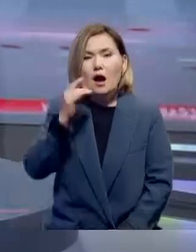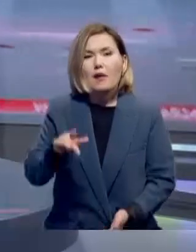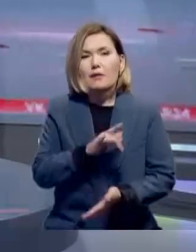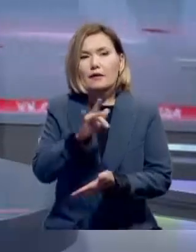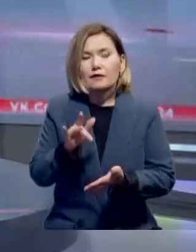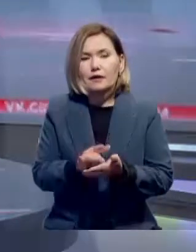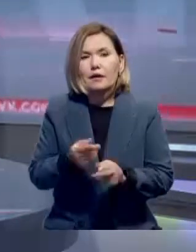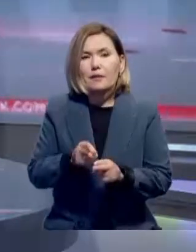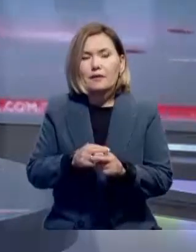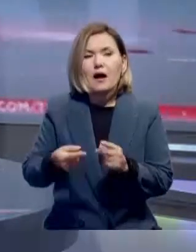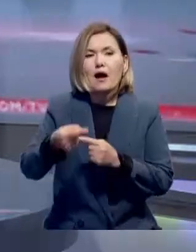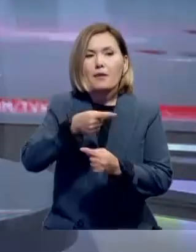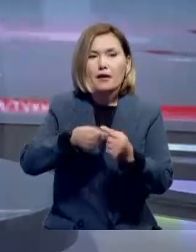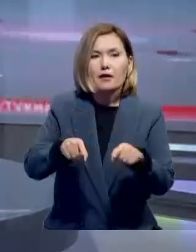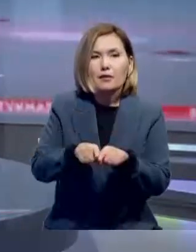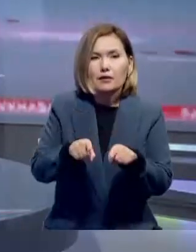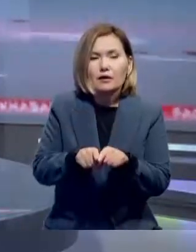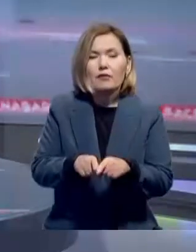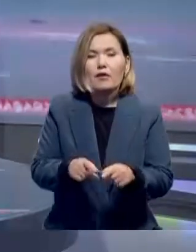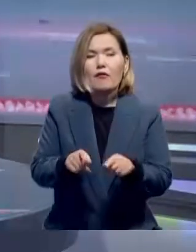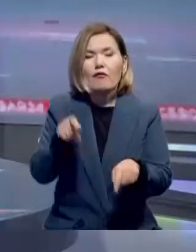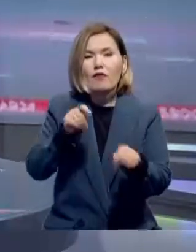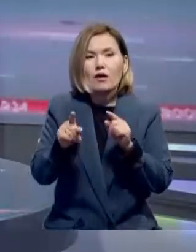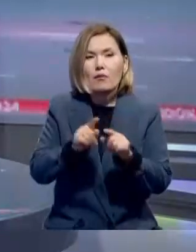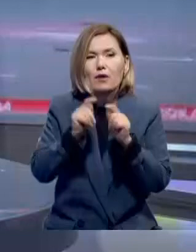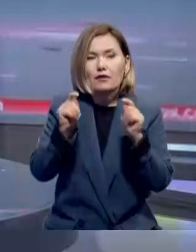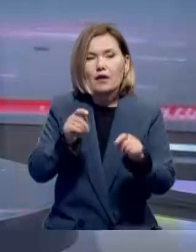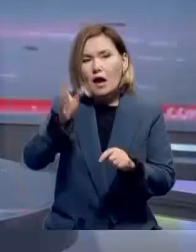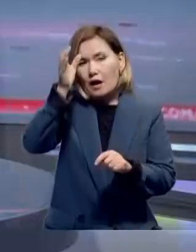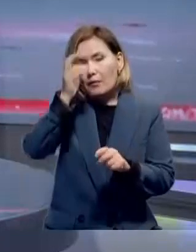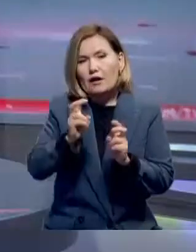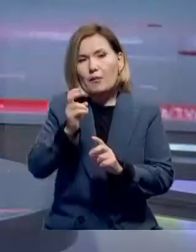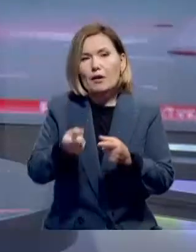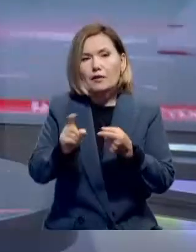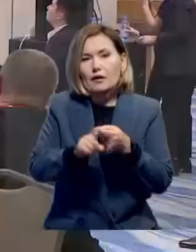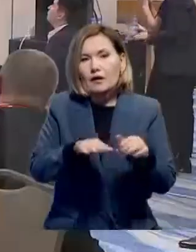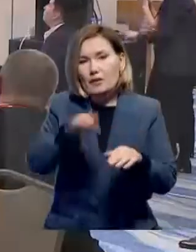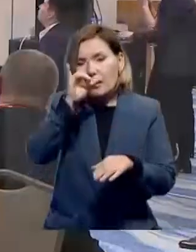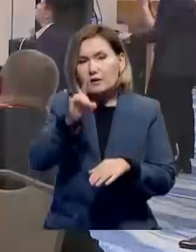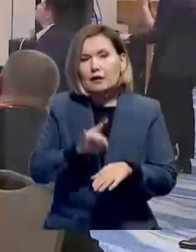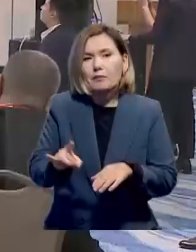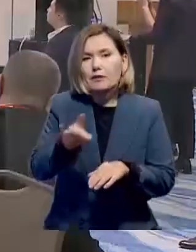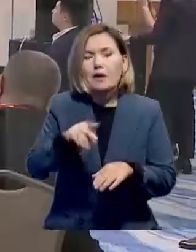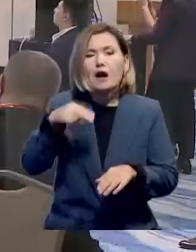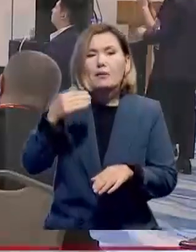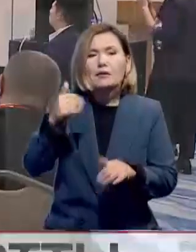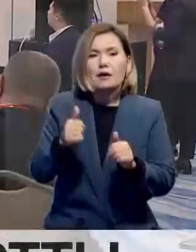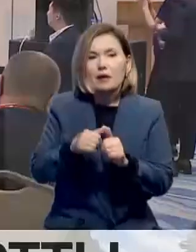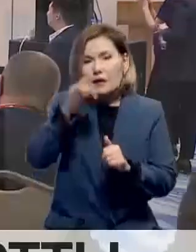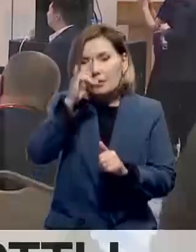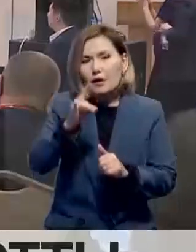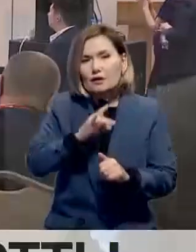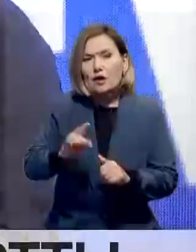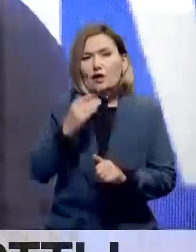Алматыда First Business and Science Event форумы ашылды. Ғылым мен өндірісті байланыстыратын шараны Қазақстан Республикасы президентінің жанындағы